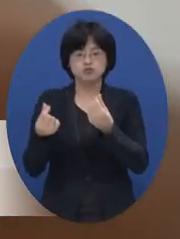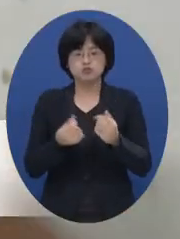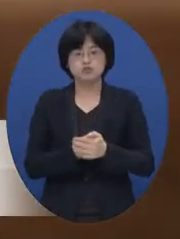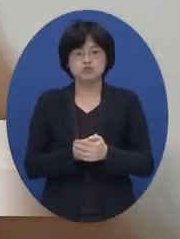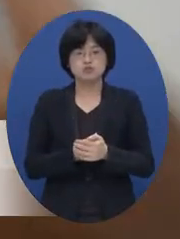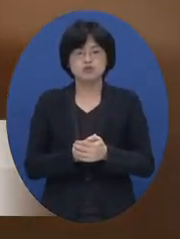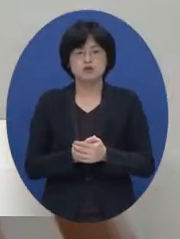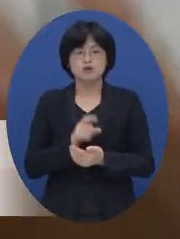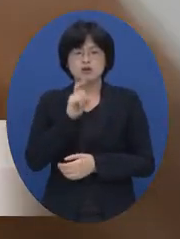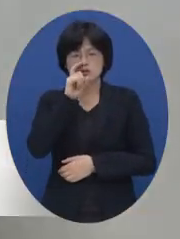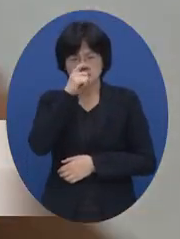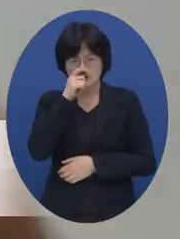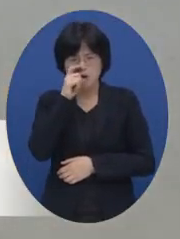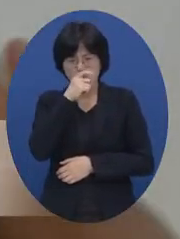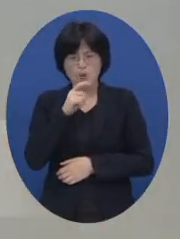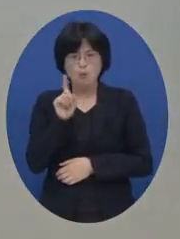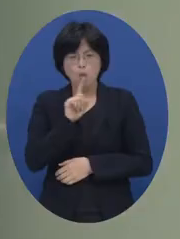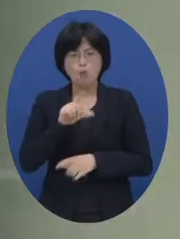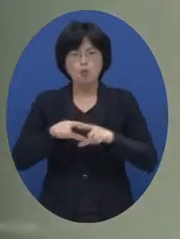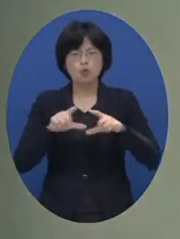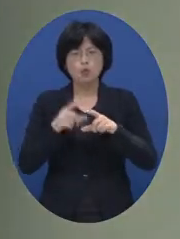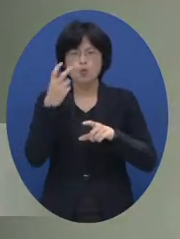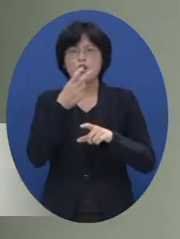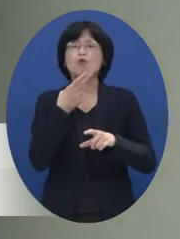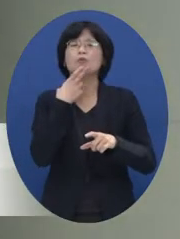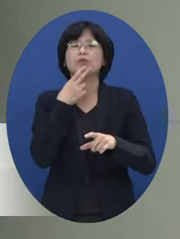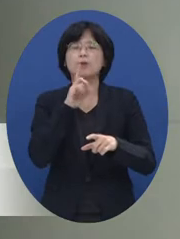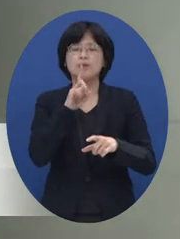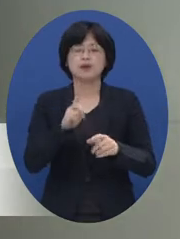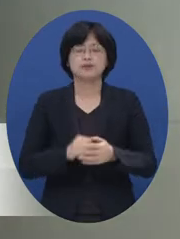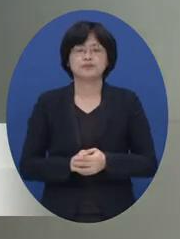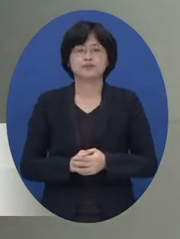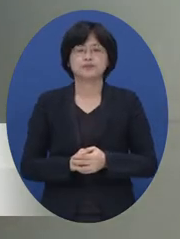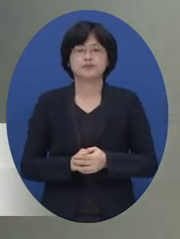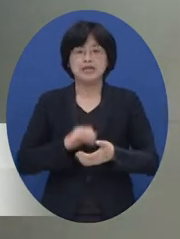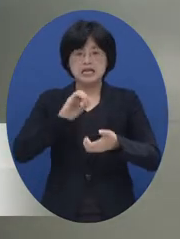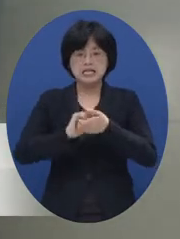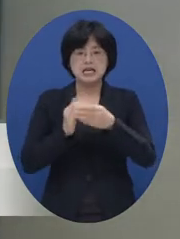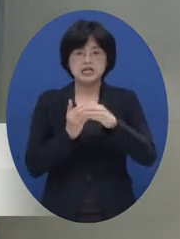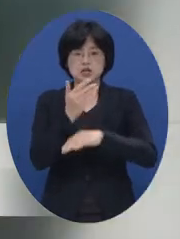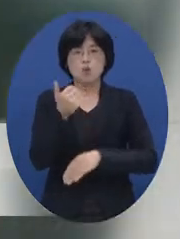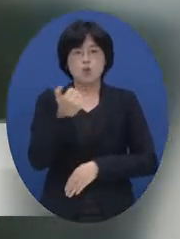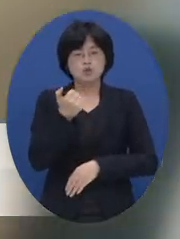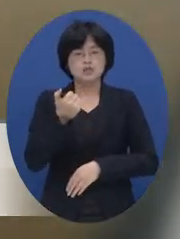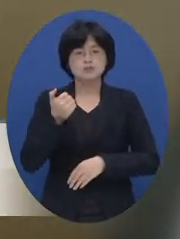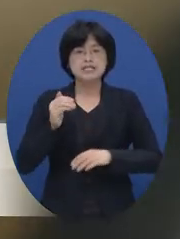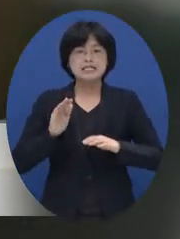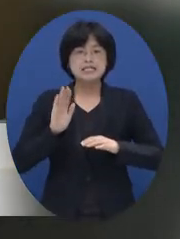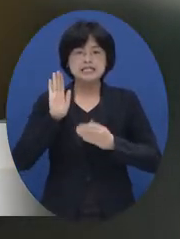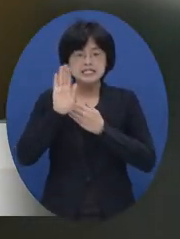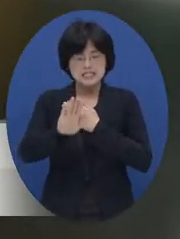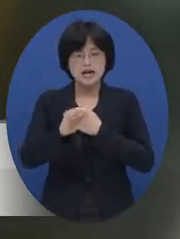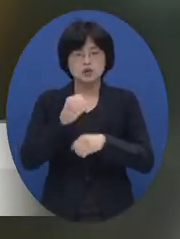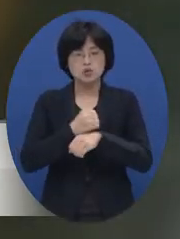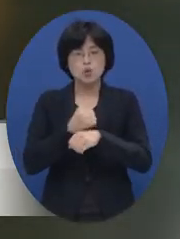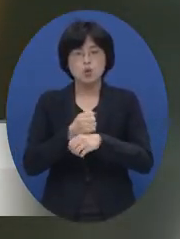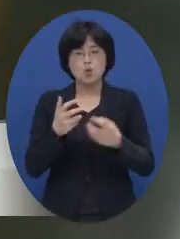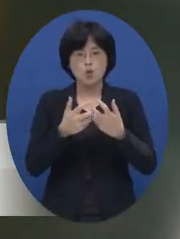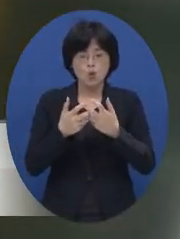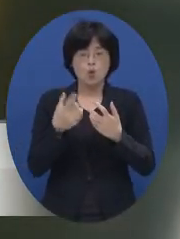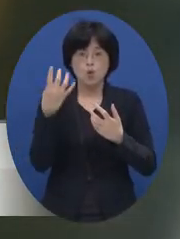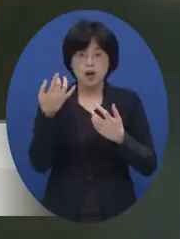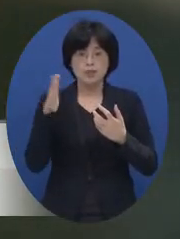악으로 나온게 이건 평소에 관리를 말이 아냐 유통기한이 50일 넘게 지나거나 냉동 고기를 냉장으로 보관한 곳 등